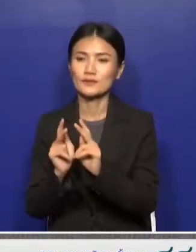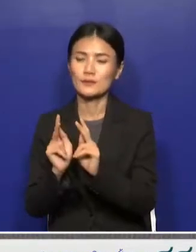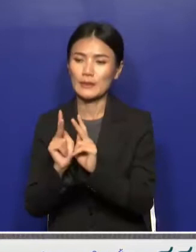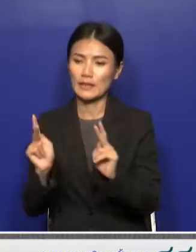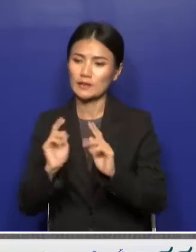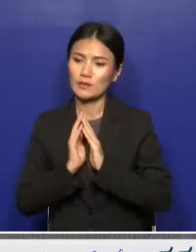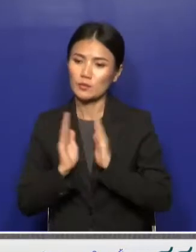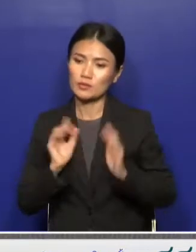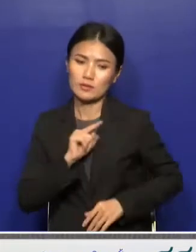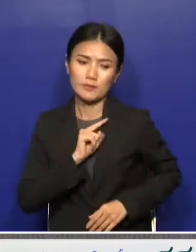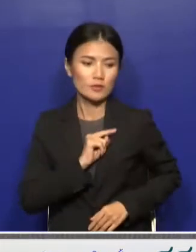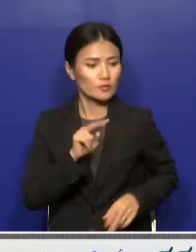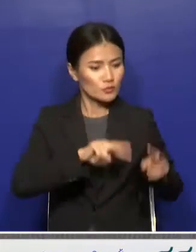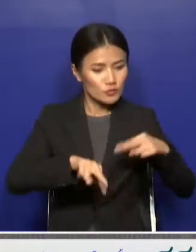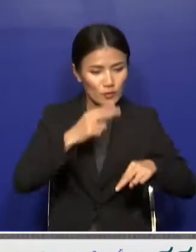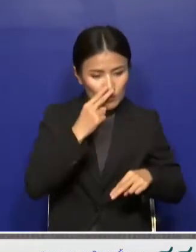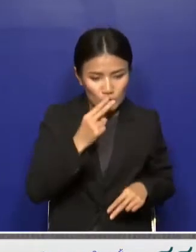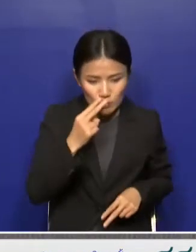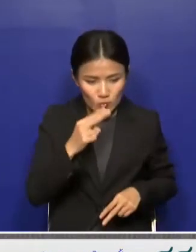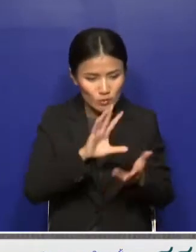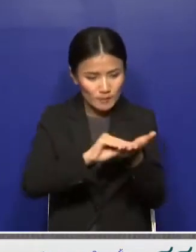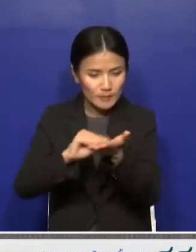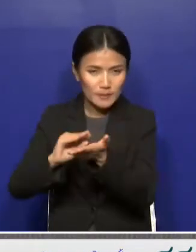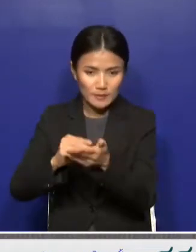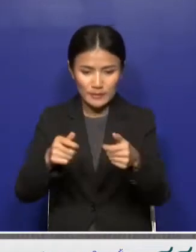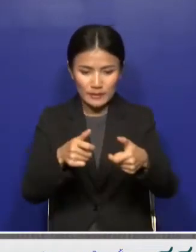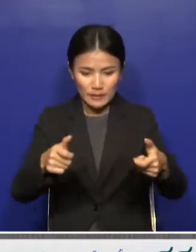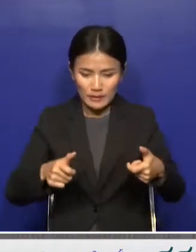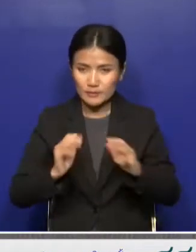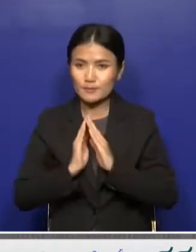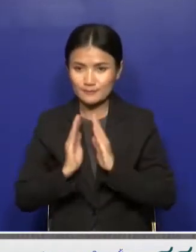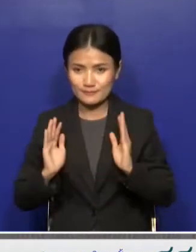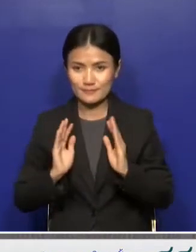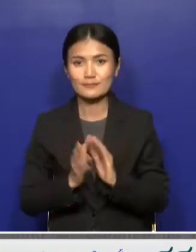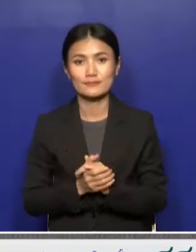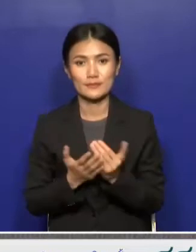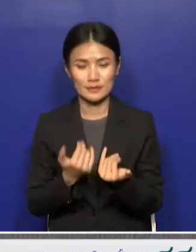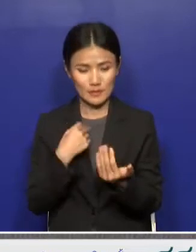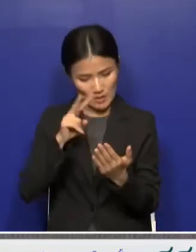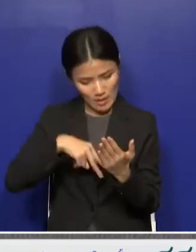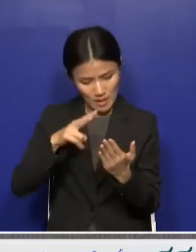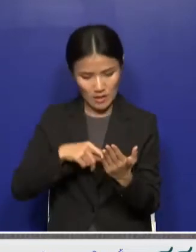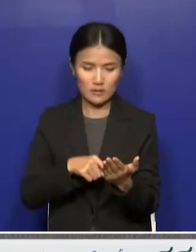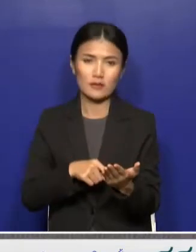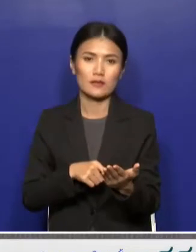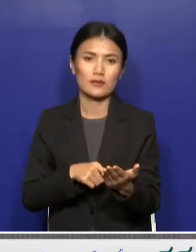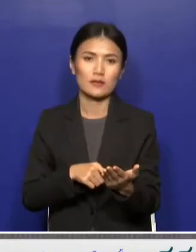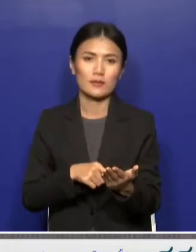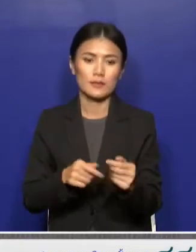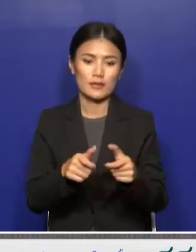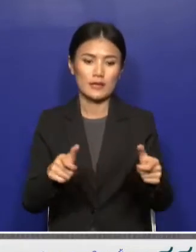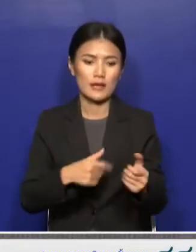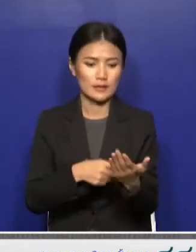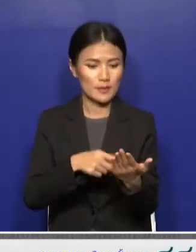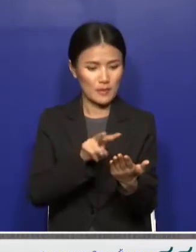านของคณะกรรมการเกี่ยวกับเรื่องนี้นะครับซึ่งผมก็ได้อ่านแล้วเนี่ยก็เห็นว่าเป็นเนื้อหาสา